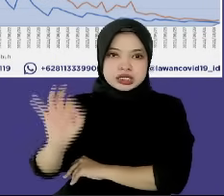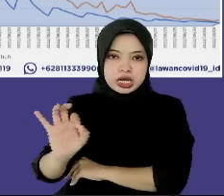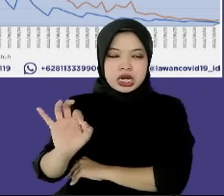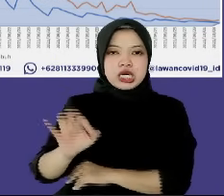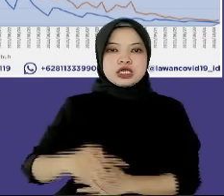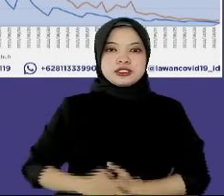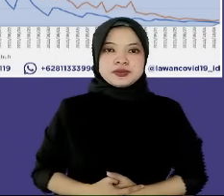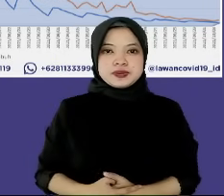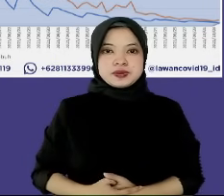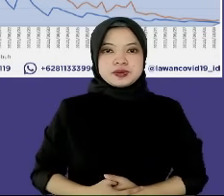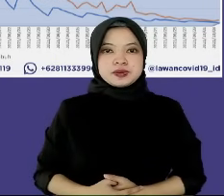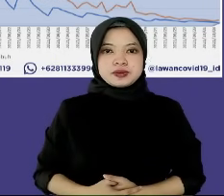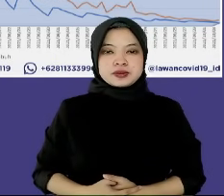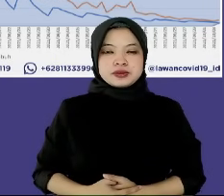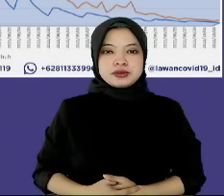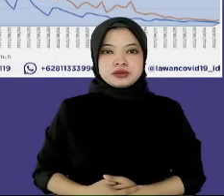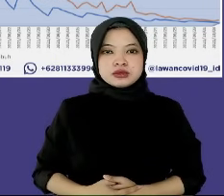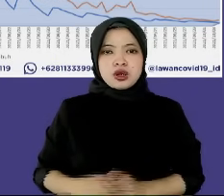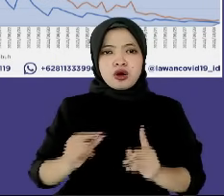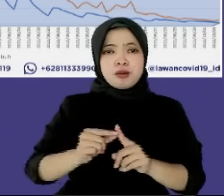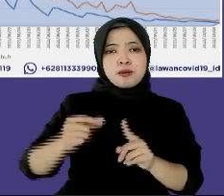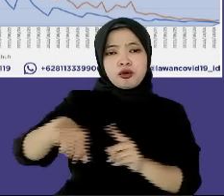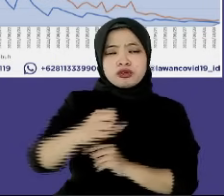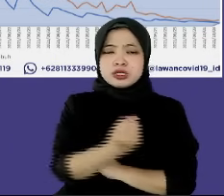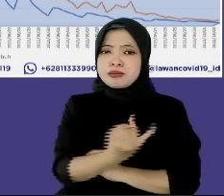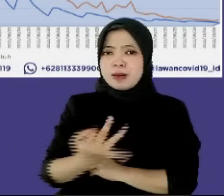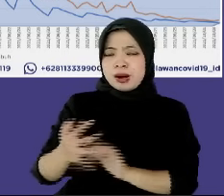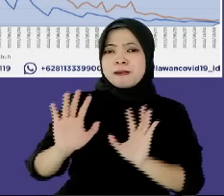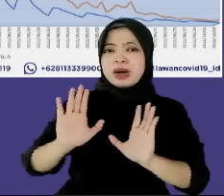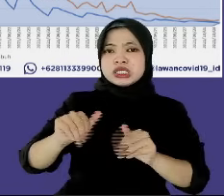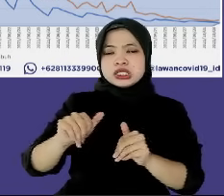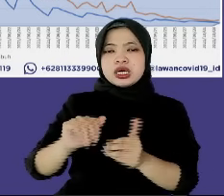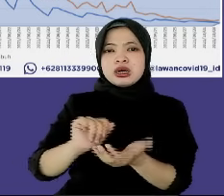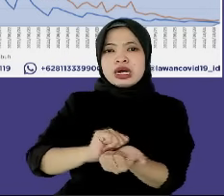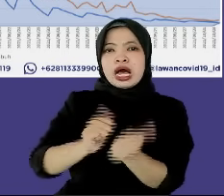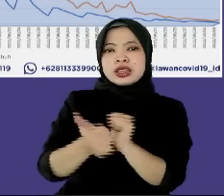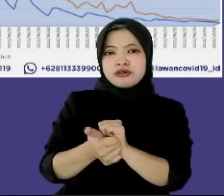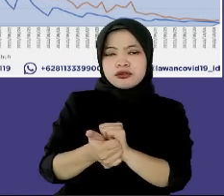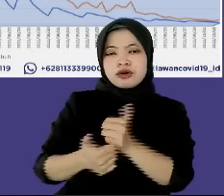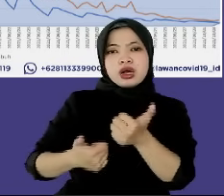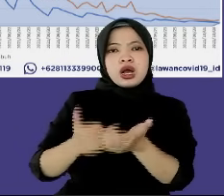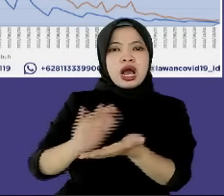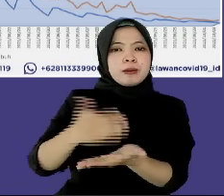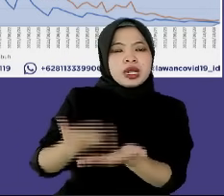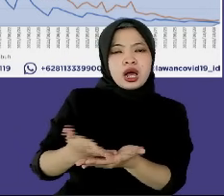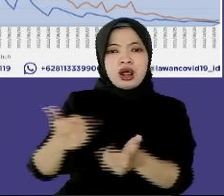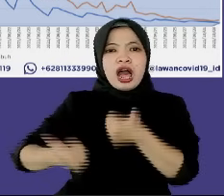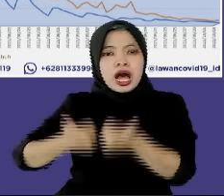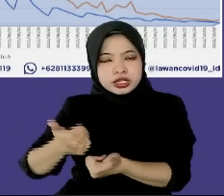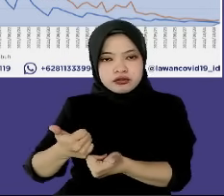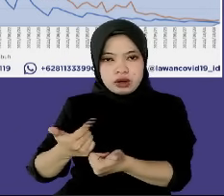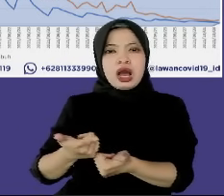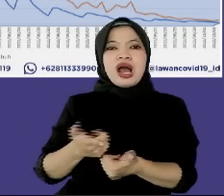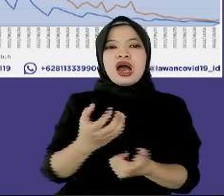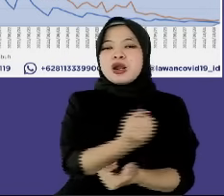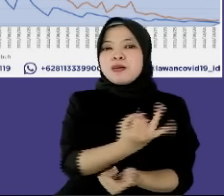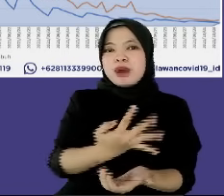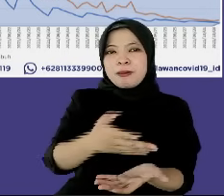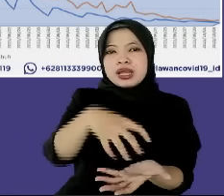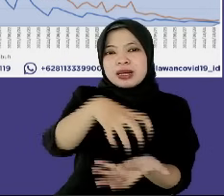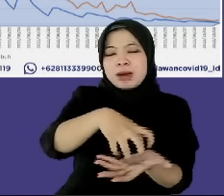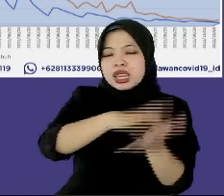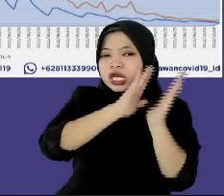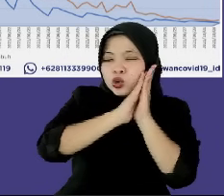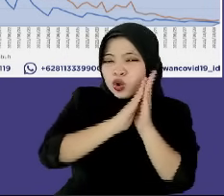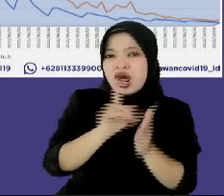2,63%. Masih adanya provinsi yang cukup tinggi baik kematian maupun kasus aktifnya sejalan dengan kondisi bor atau